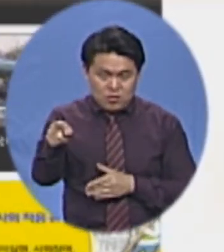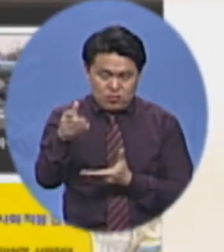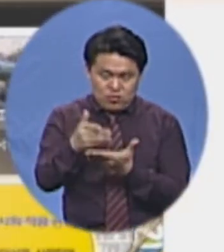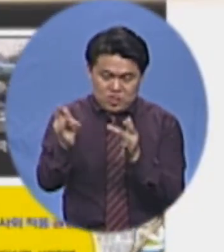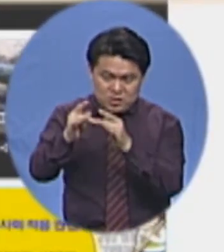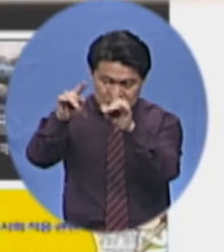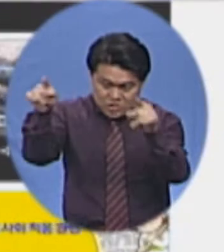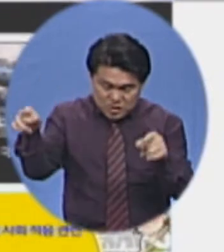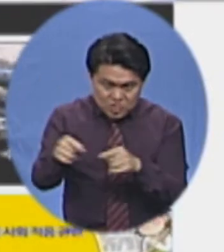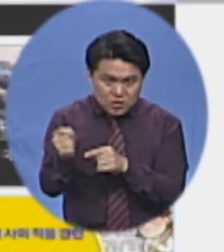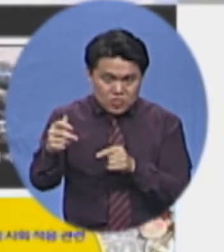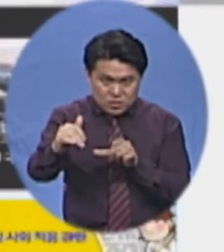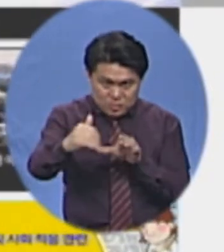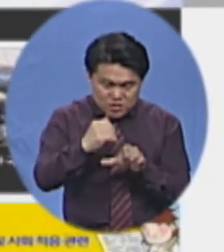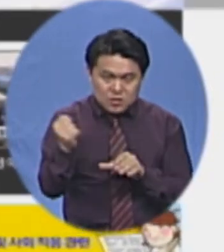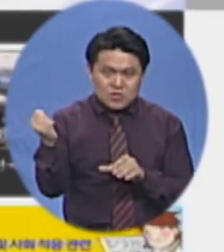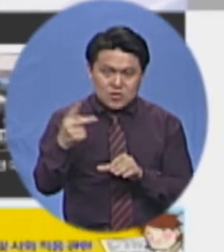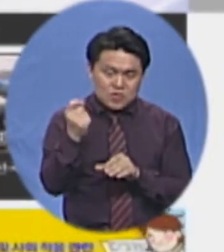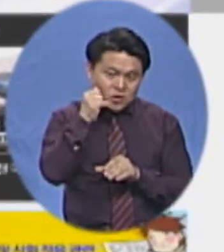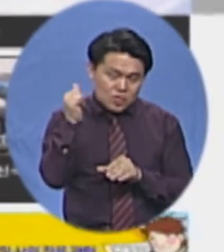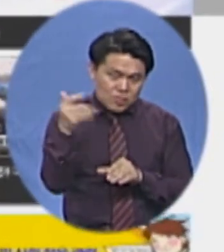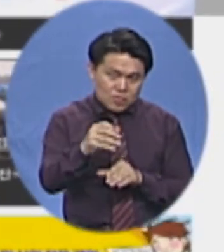홈페이지 또는 전자우편,